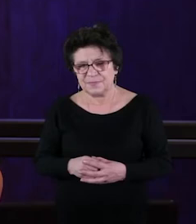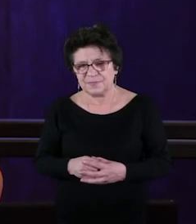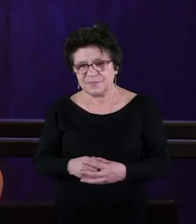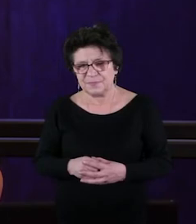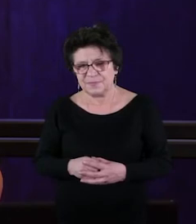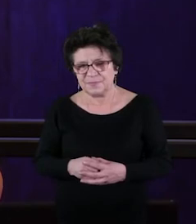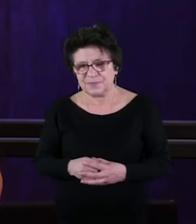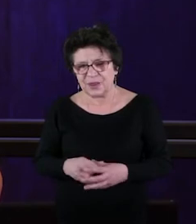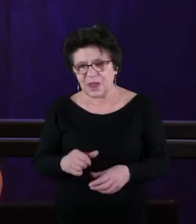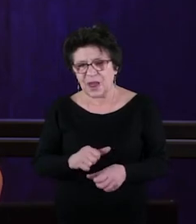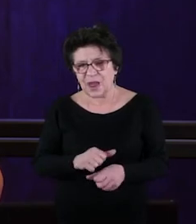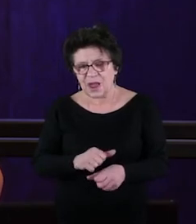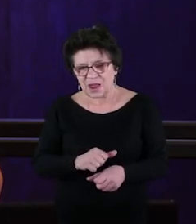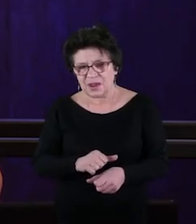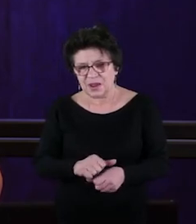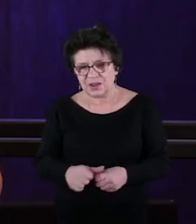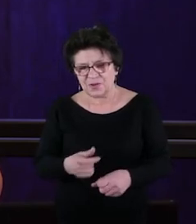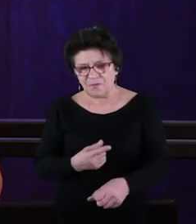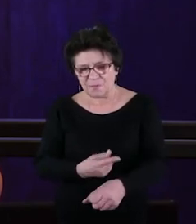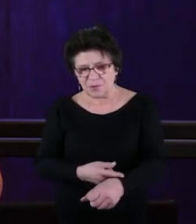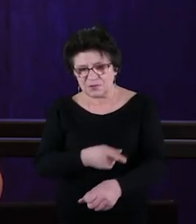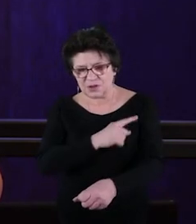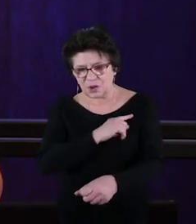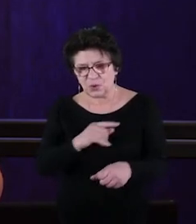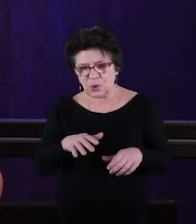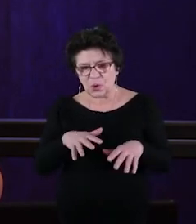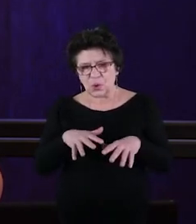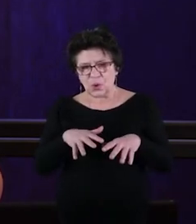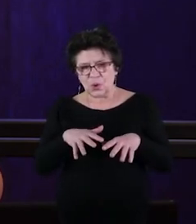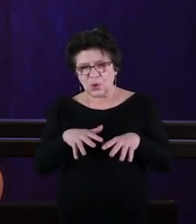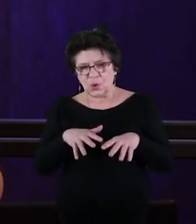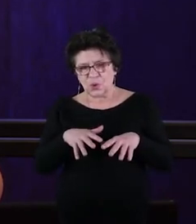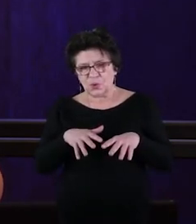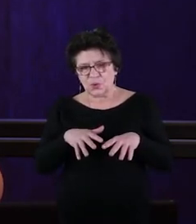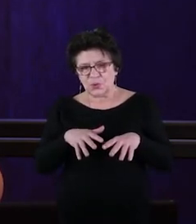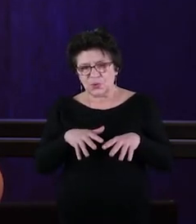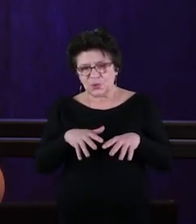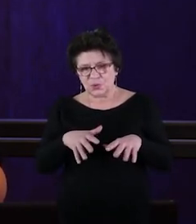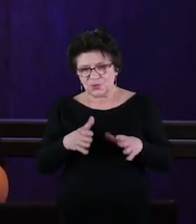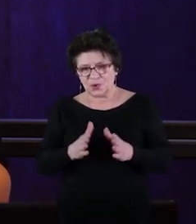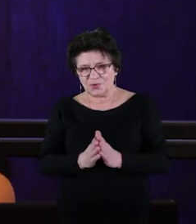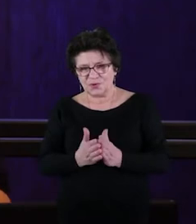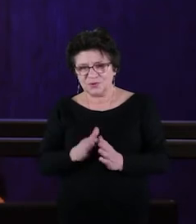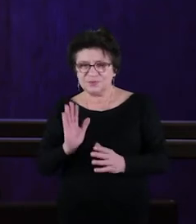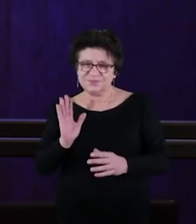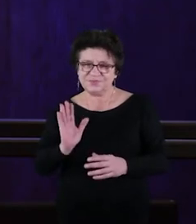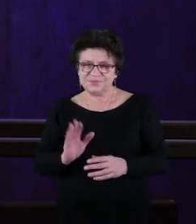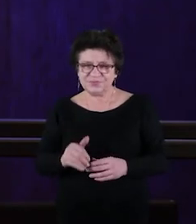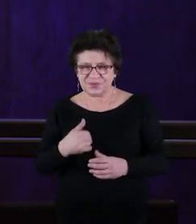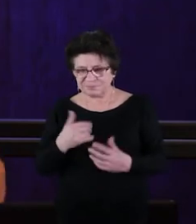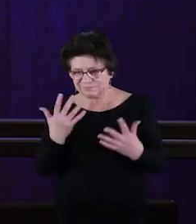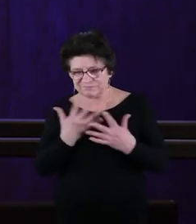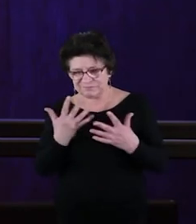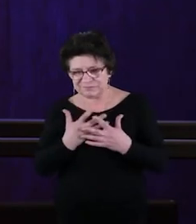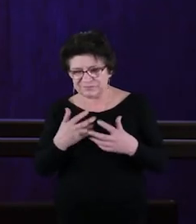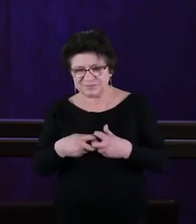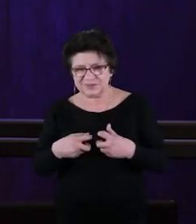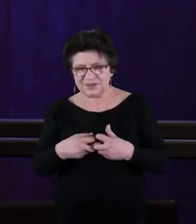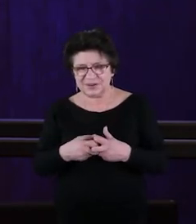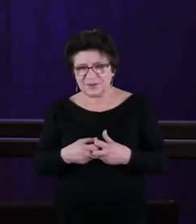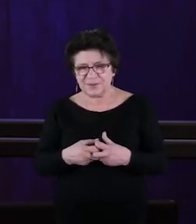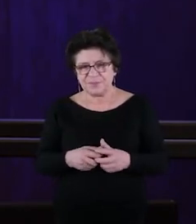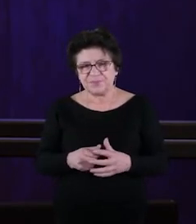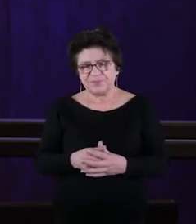w Poznaniu wielki zbiór książek Trochę techniki się gubię dobrze że wielki zbiór książek